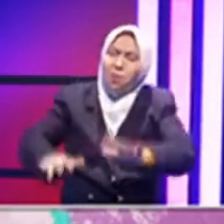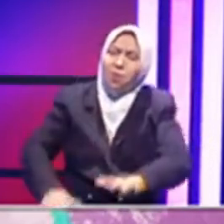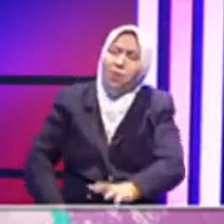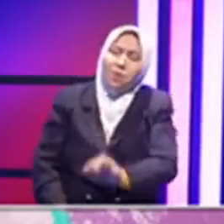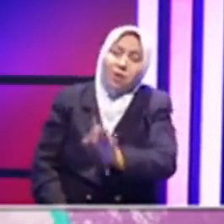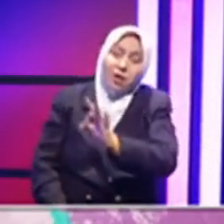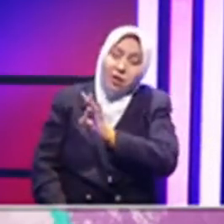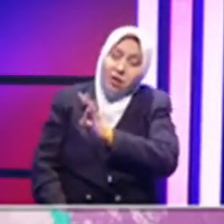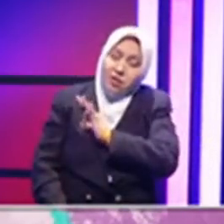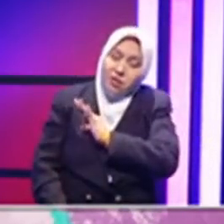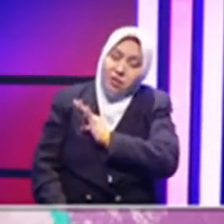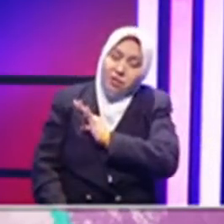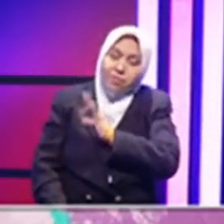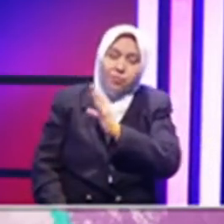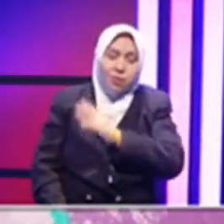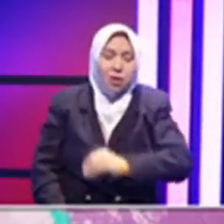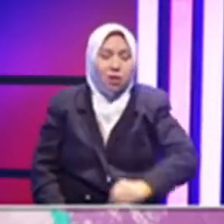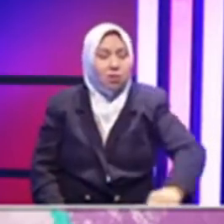مَاءً